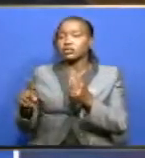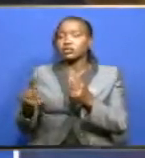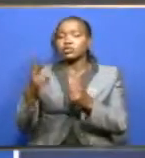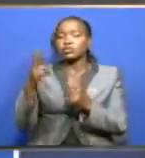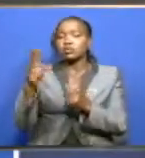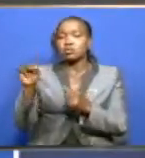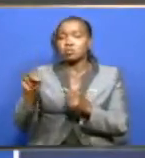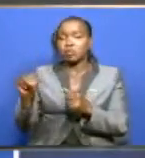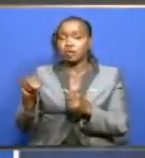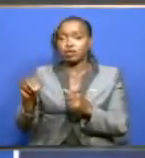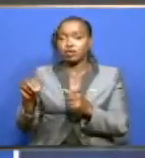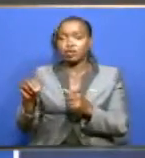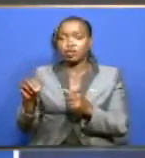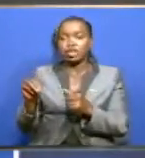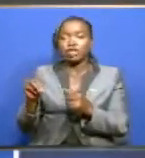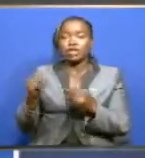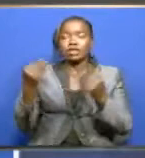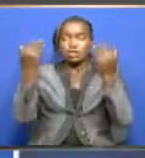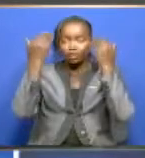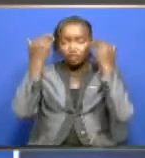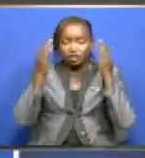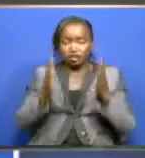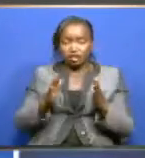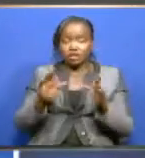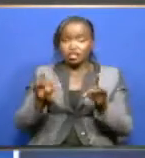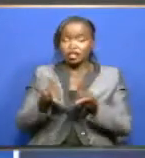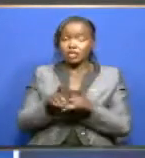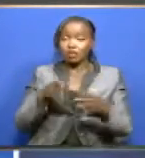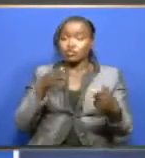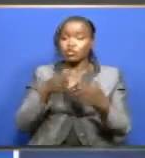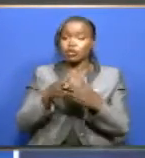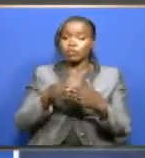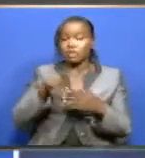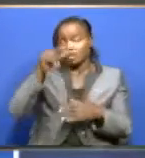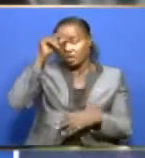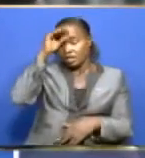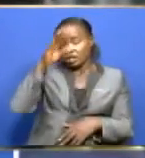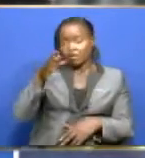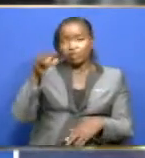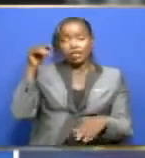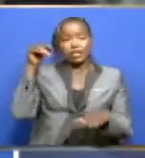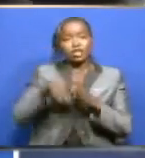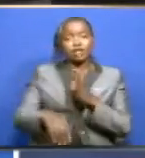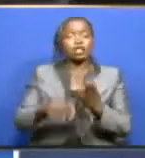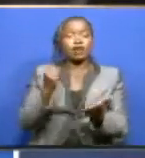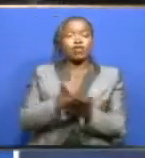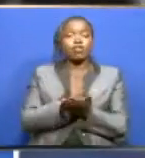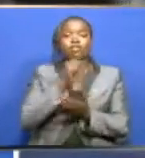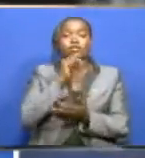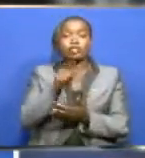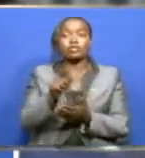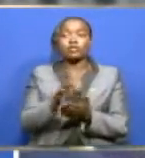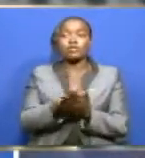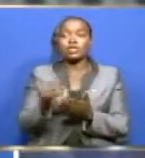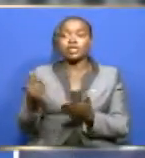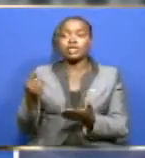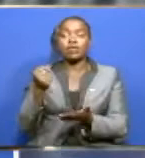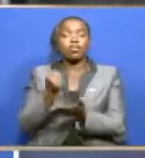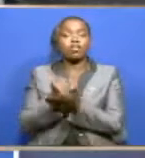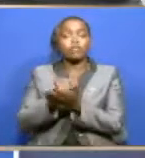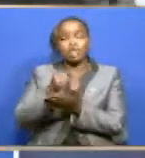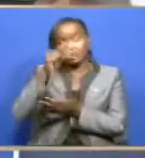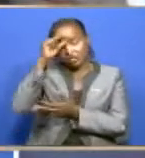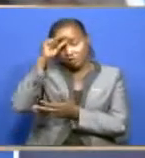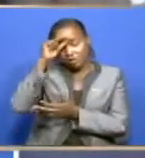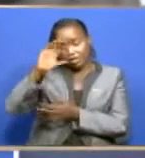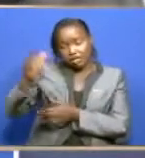2. Hakimu mkuu Douglas Ogoti pia alimzuia gavana Muthomi kuingia katika ofisi yake pamoja na maafisa wengine wa serikali ya